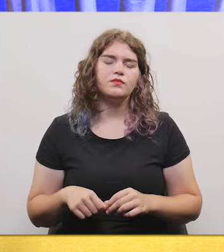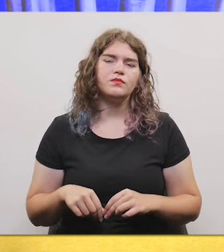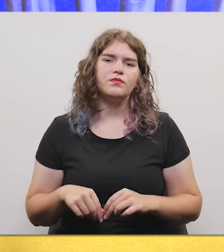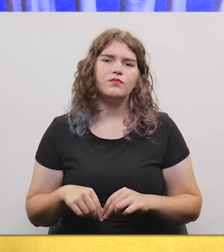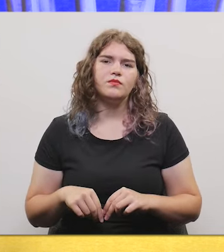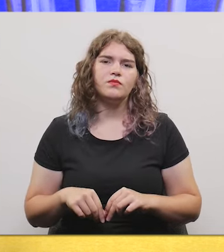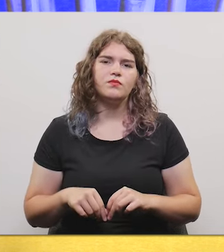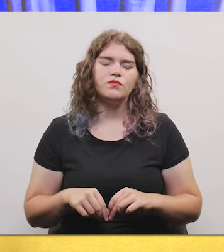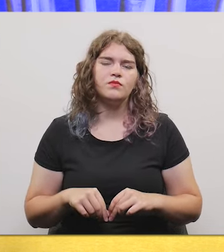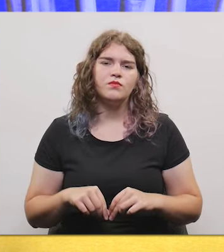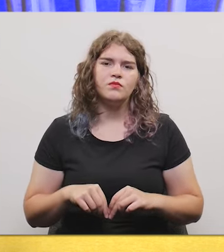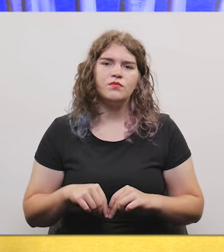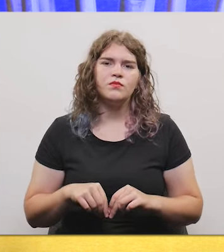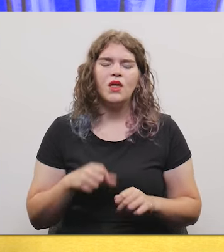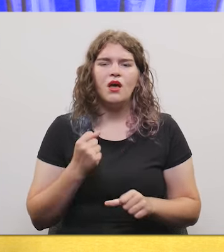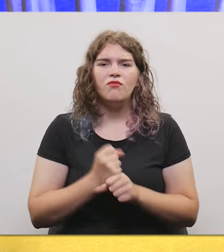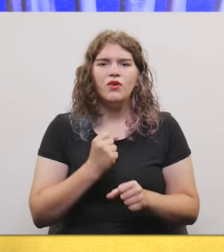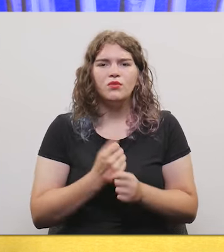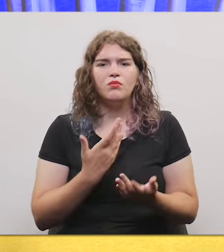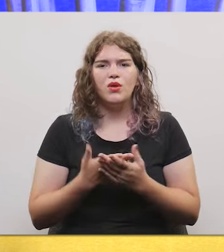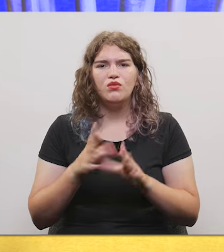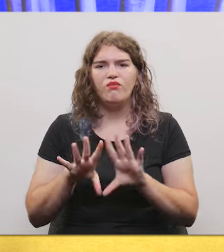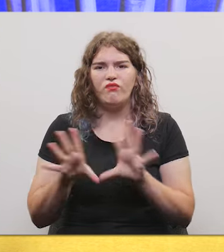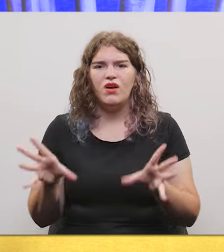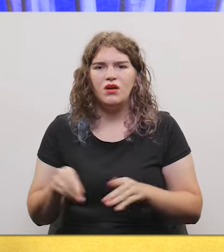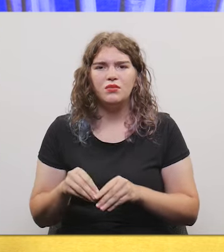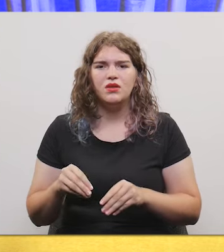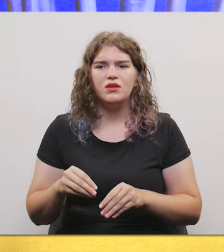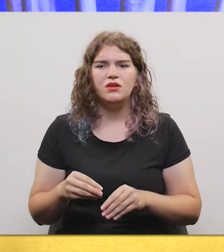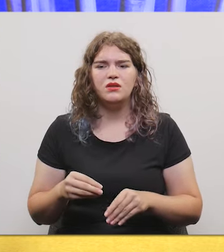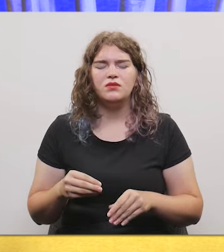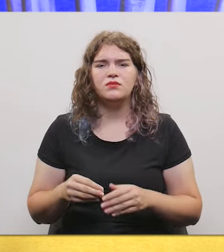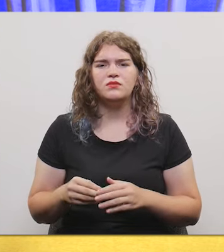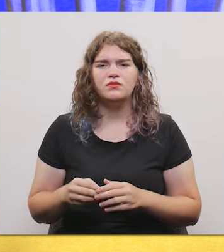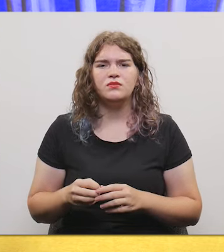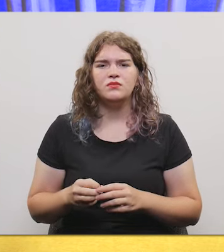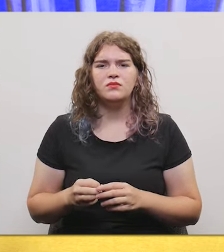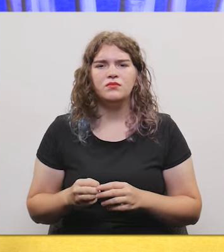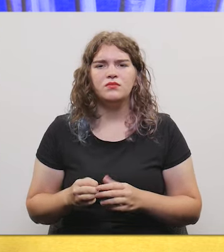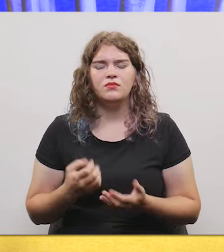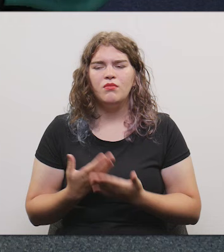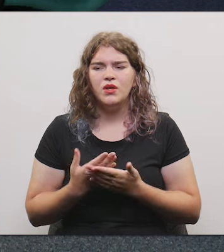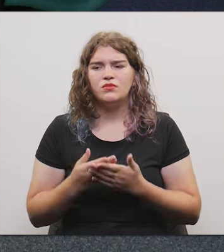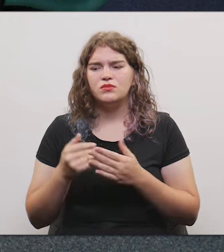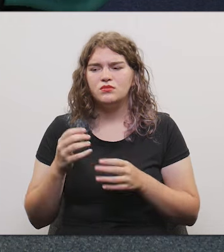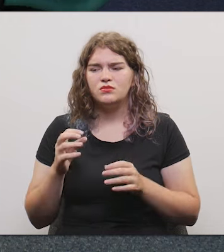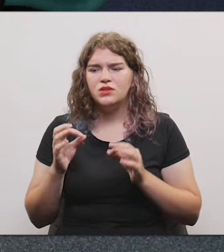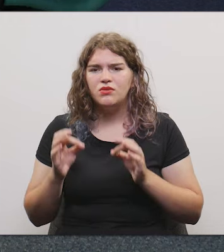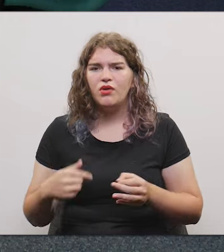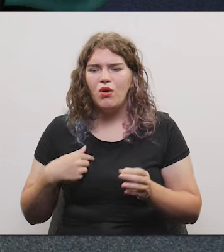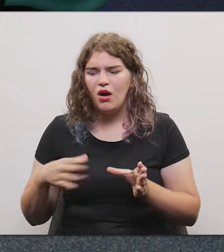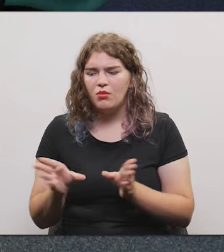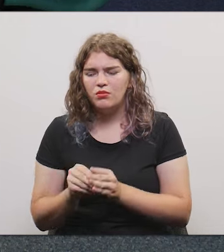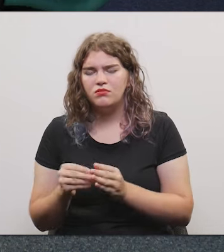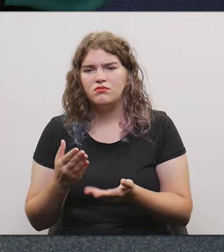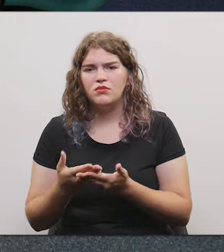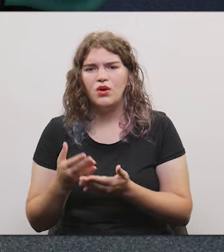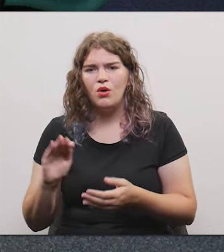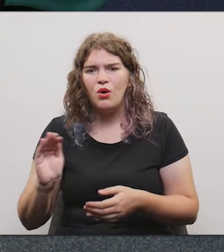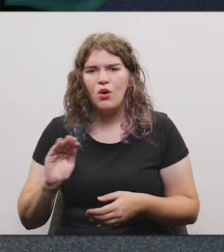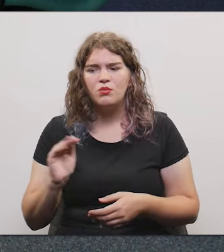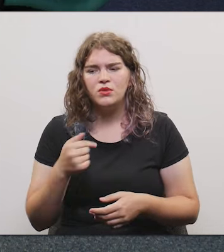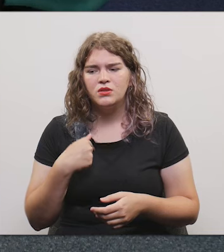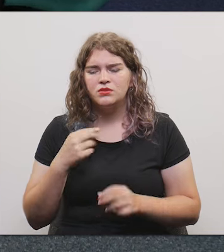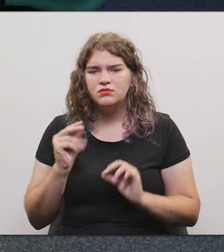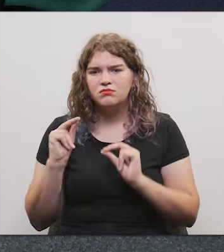Și asta am făcut-o cumva de dragul familiei, să-mi fiu aproape de copii, să-i